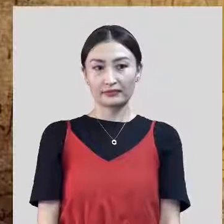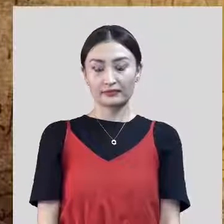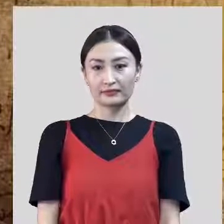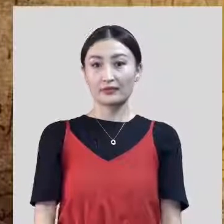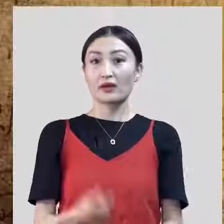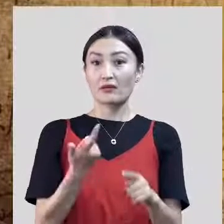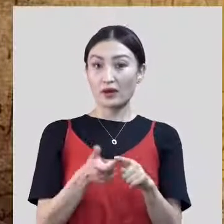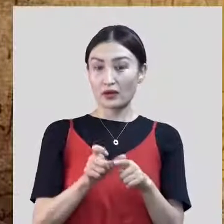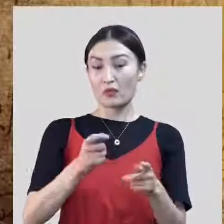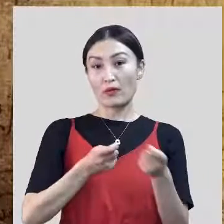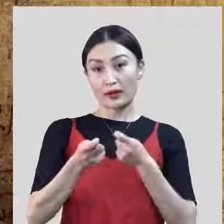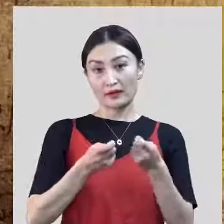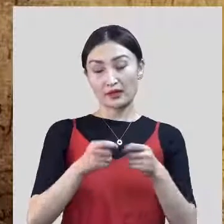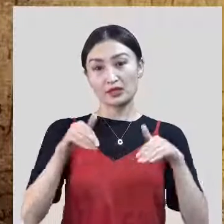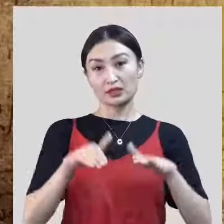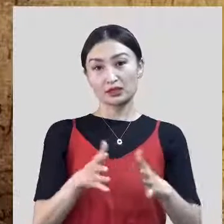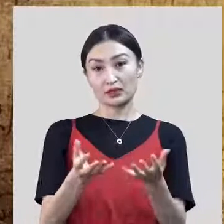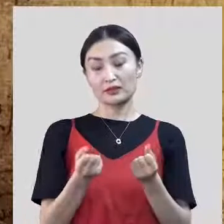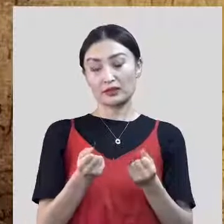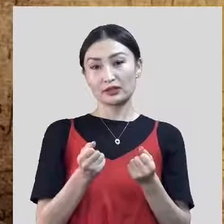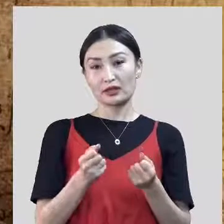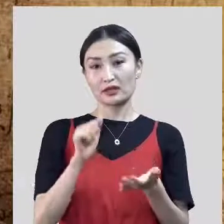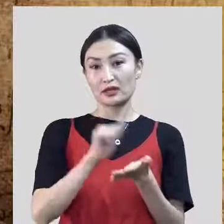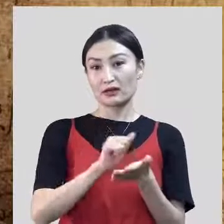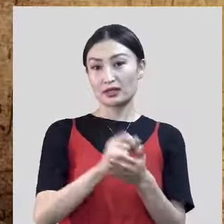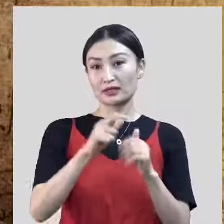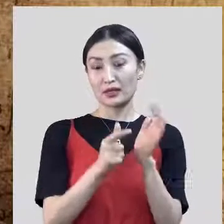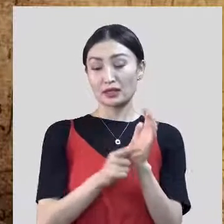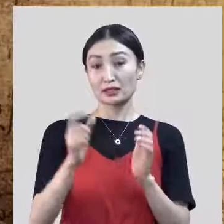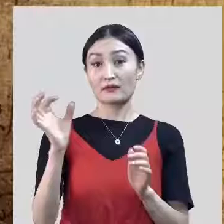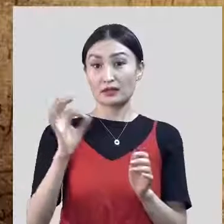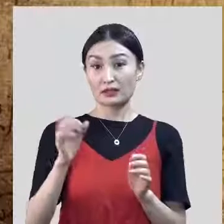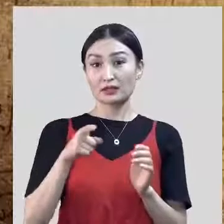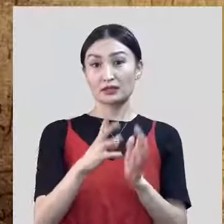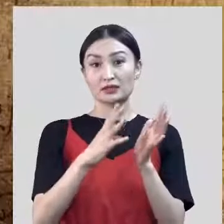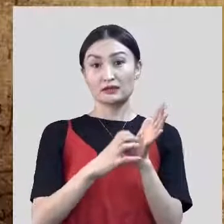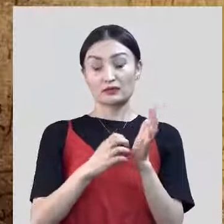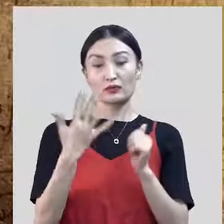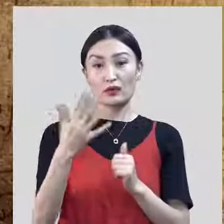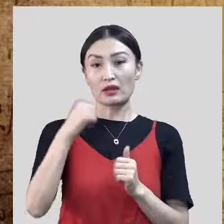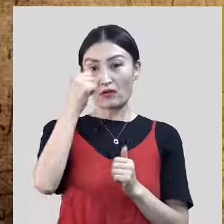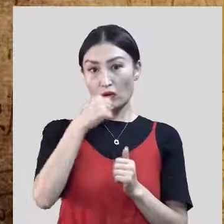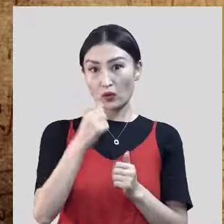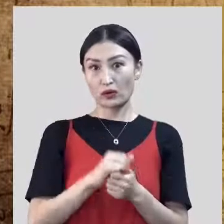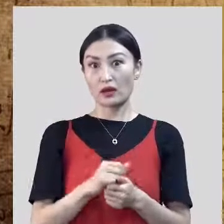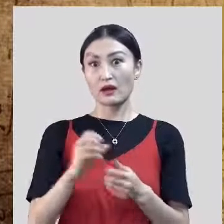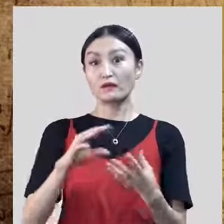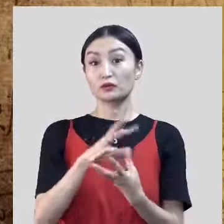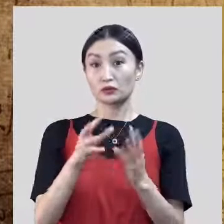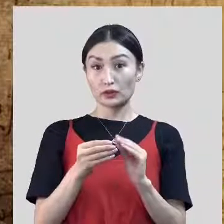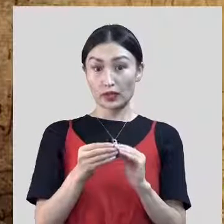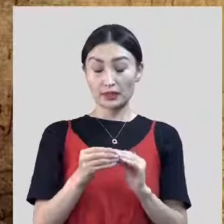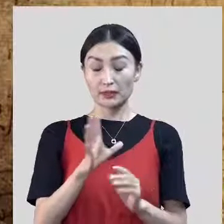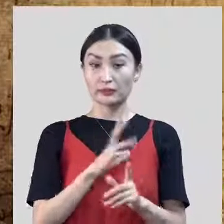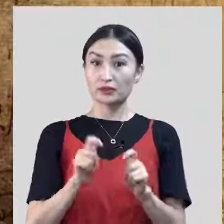поэтому правительство решило принять манифест 17 октября 1905 года в результате